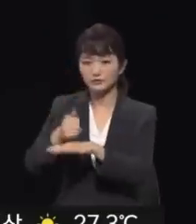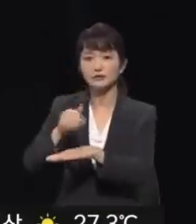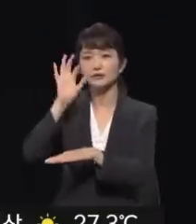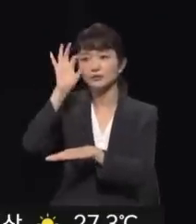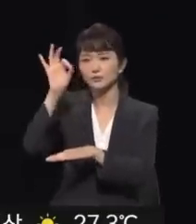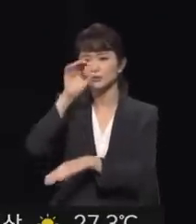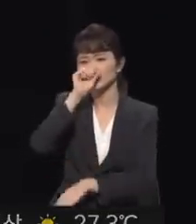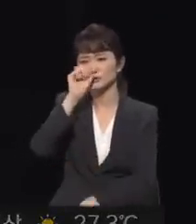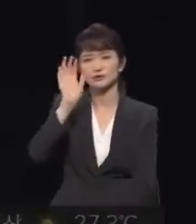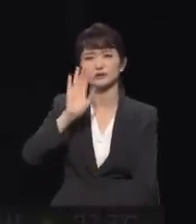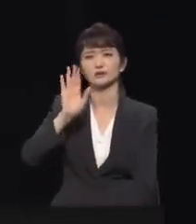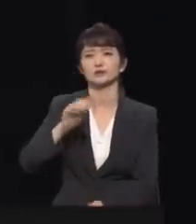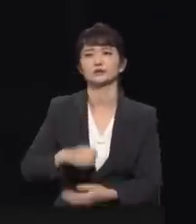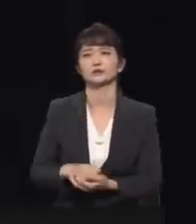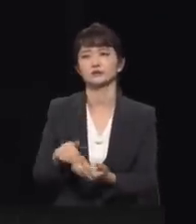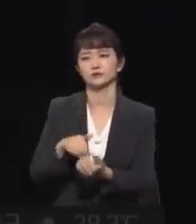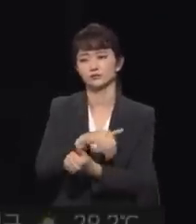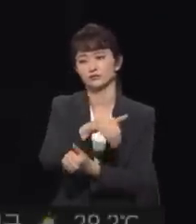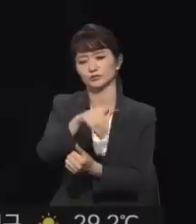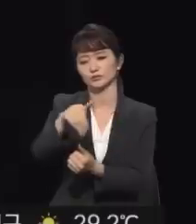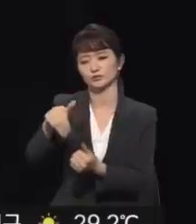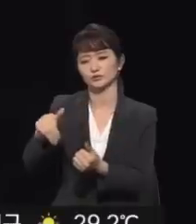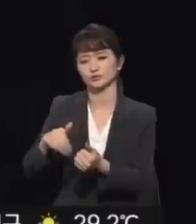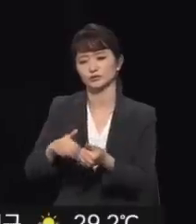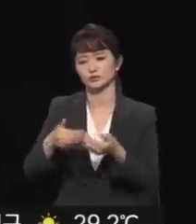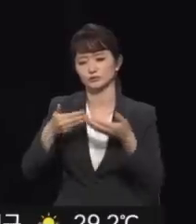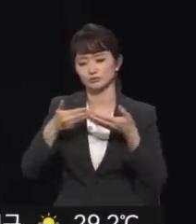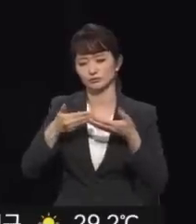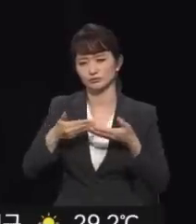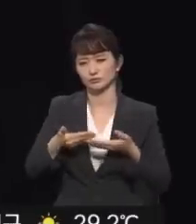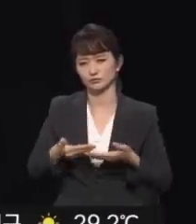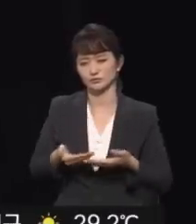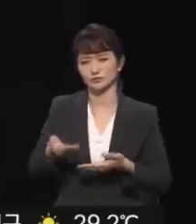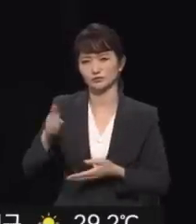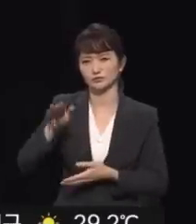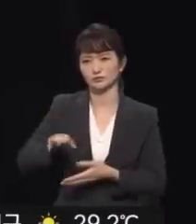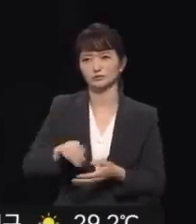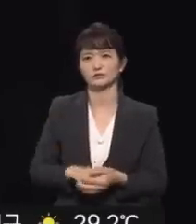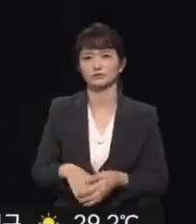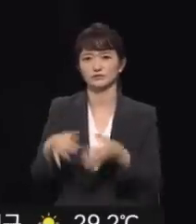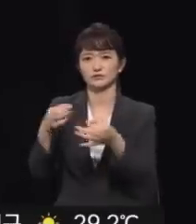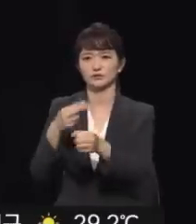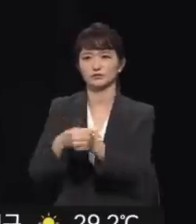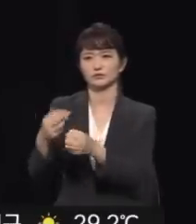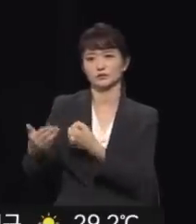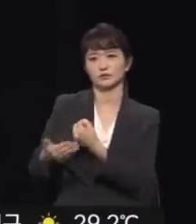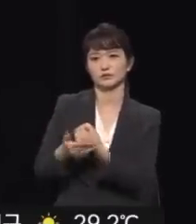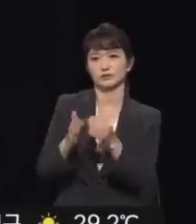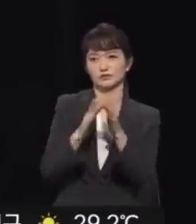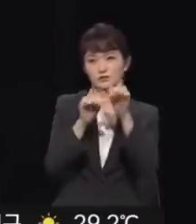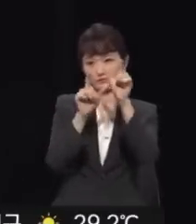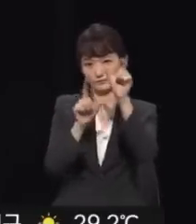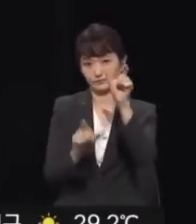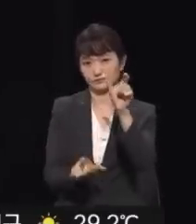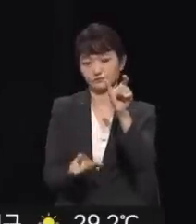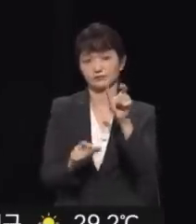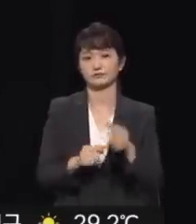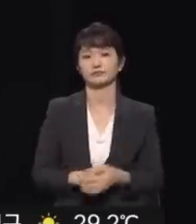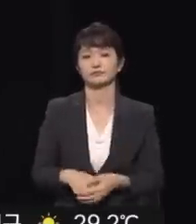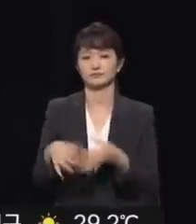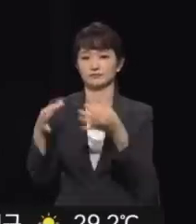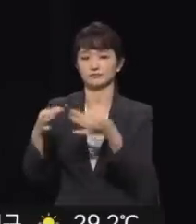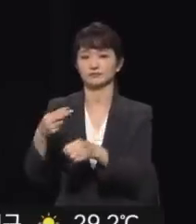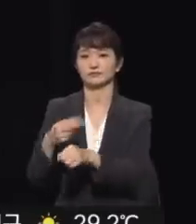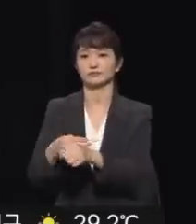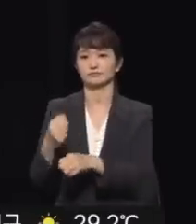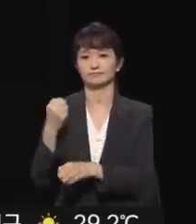사실 좋은 일을 아니어서 분위기를 좀 나온 시키려고 했는데 그래도 굉장히 교수님의 두어 줘서 댓글에 또 이런 의견도 있네요 김대식